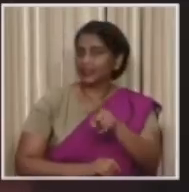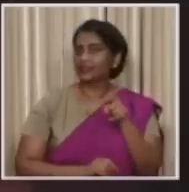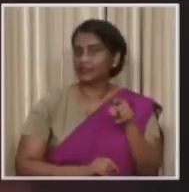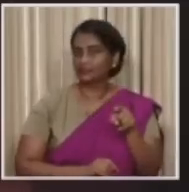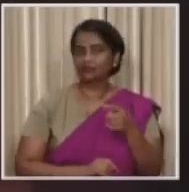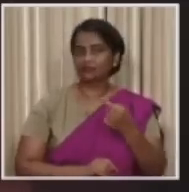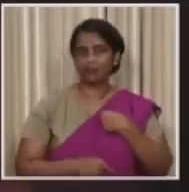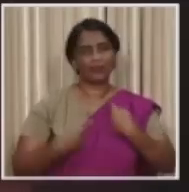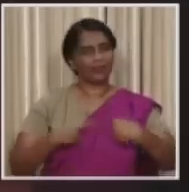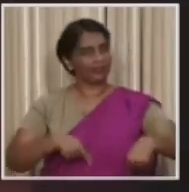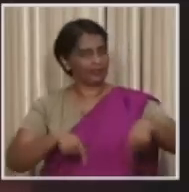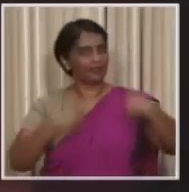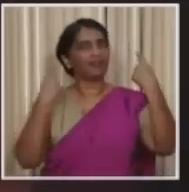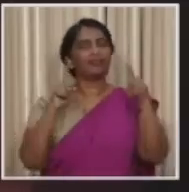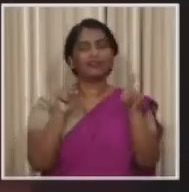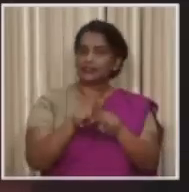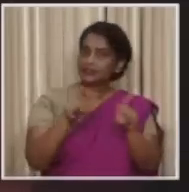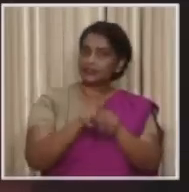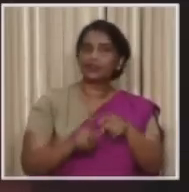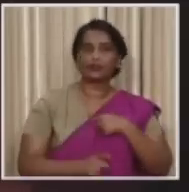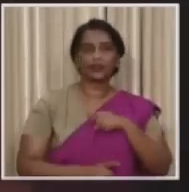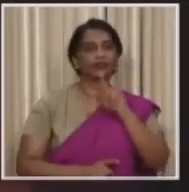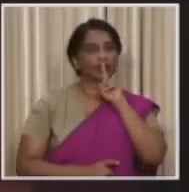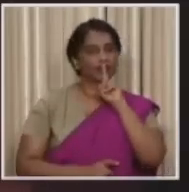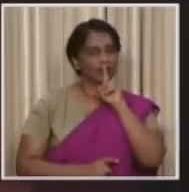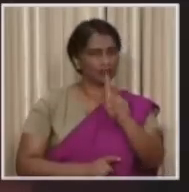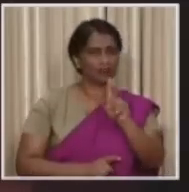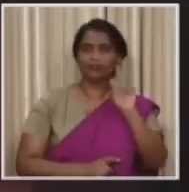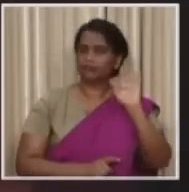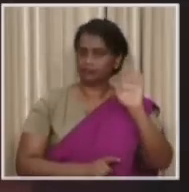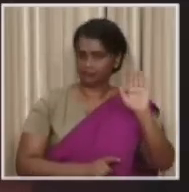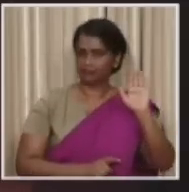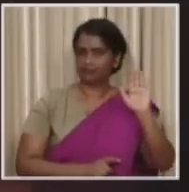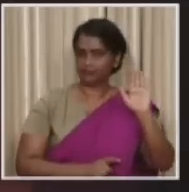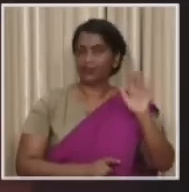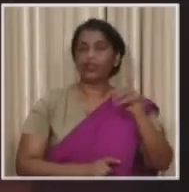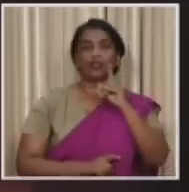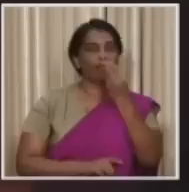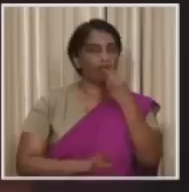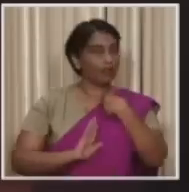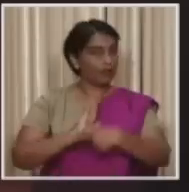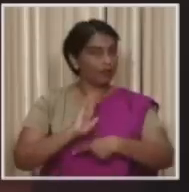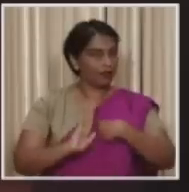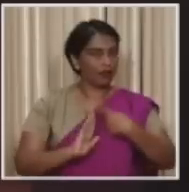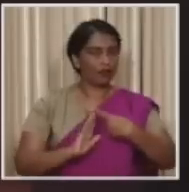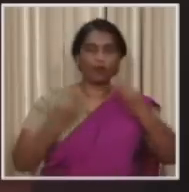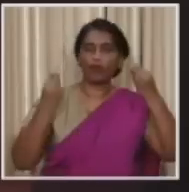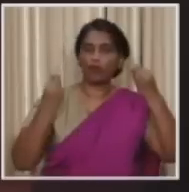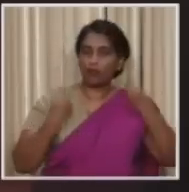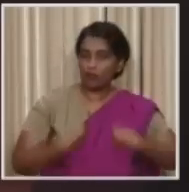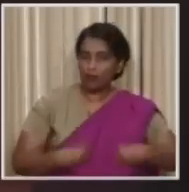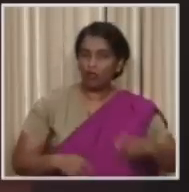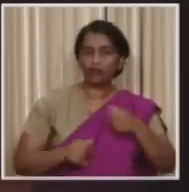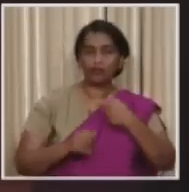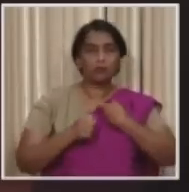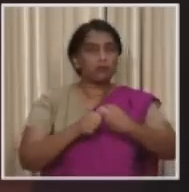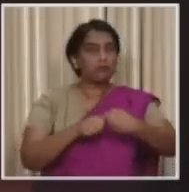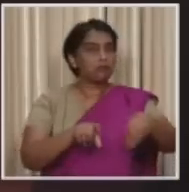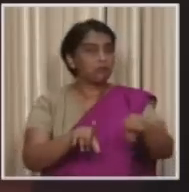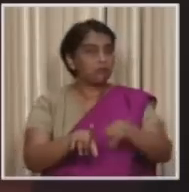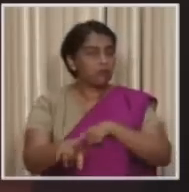මේ තර්කානුකූලව ඔබතුමාට ඉදිරිපත් කරන්නේ මේ මේ මේ මේ රටේ බංකොලොත් භාවයේ නිර්මාණය